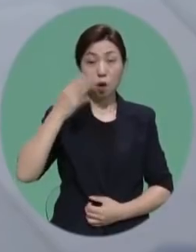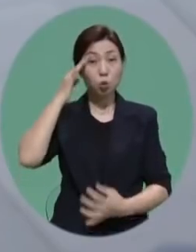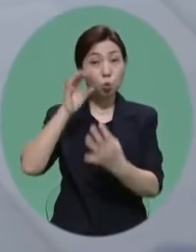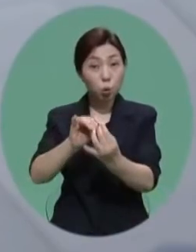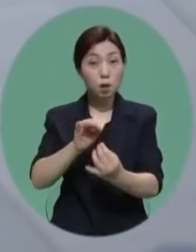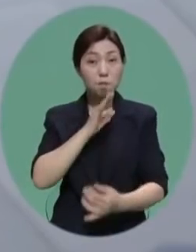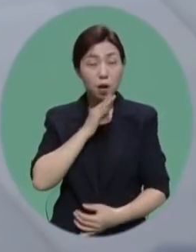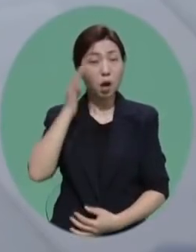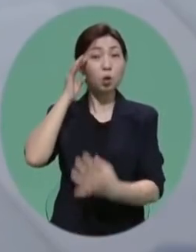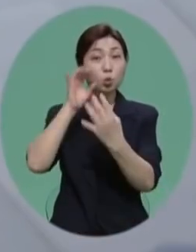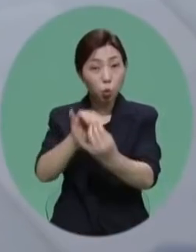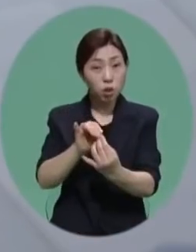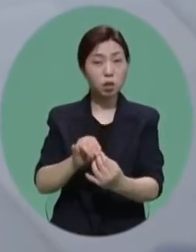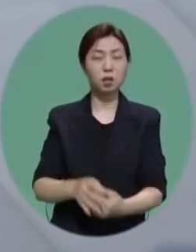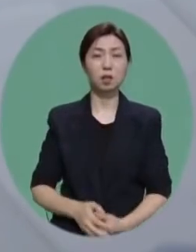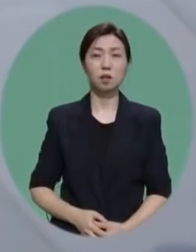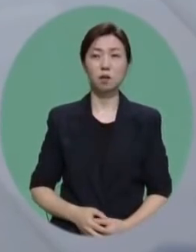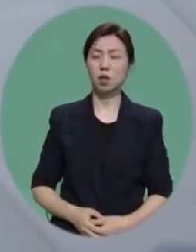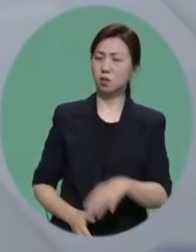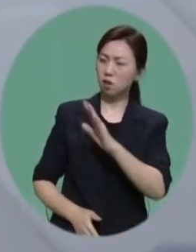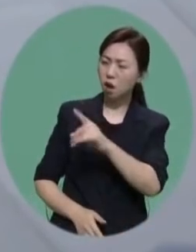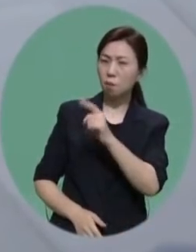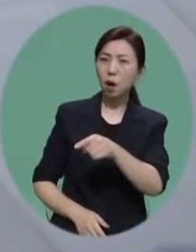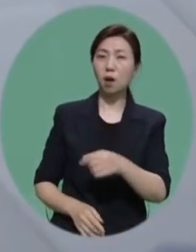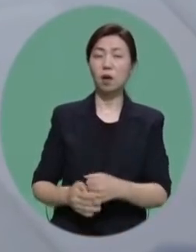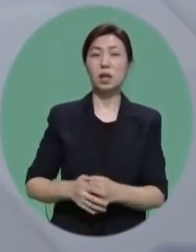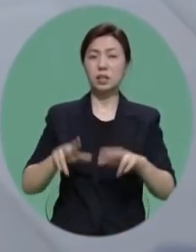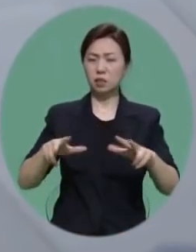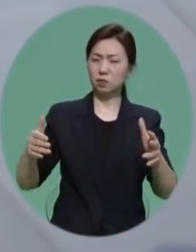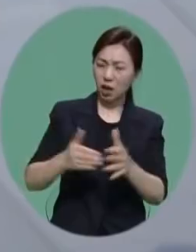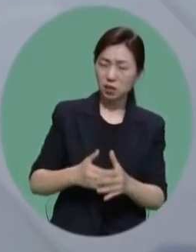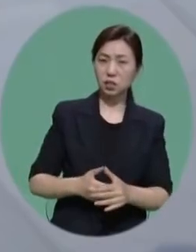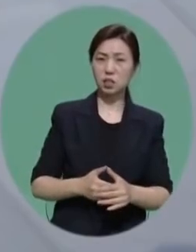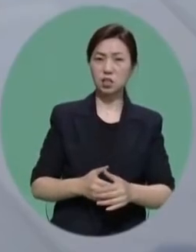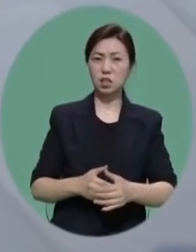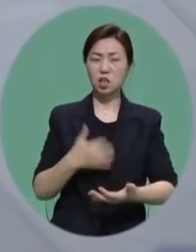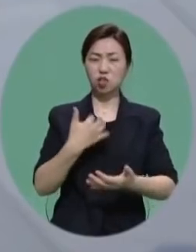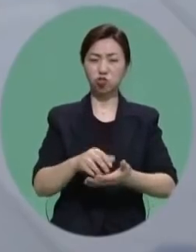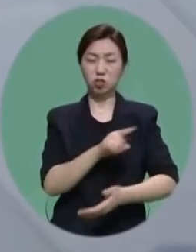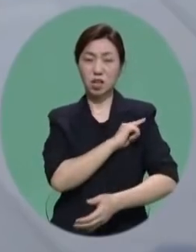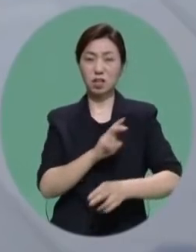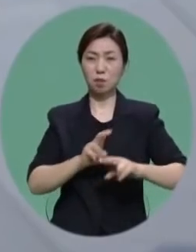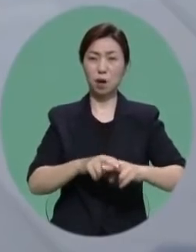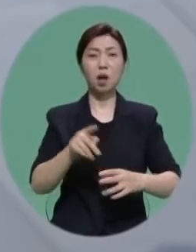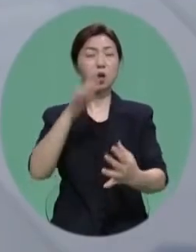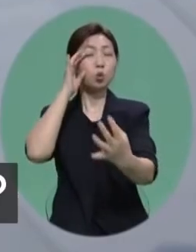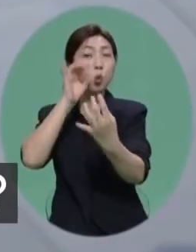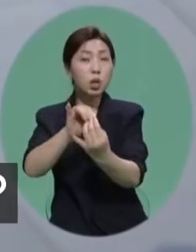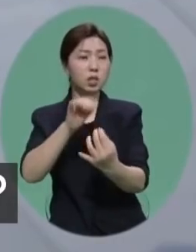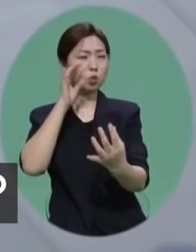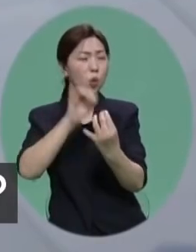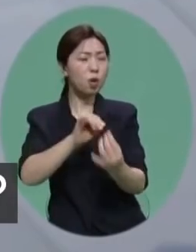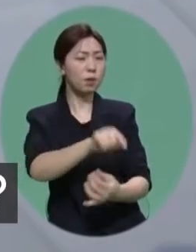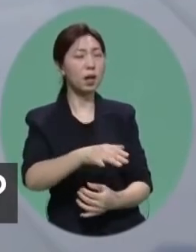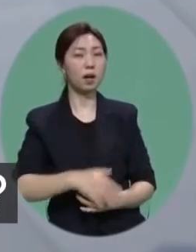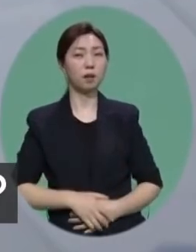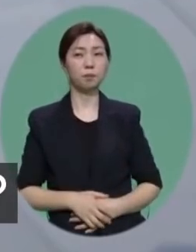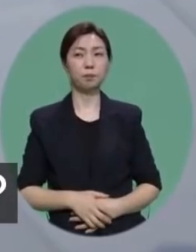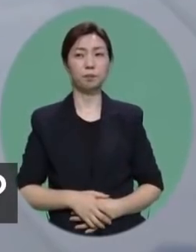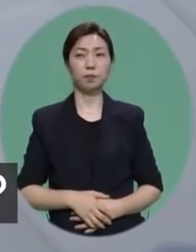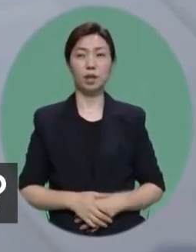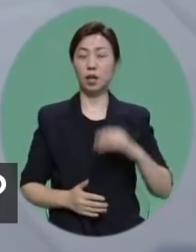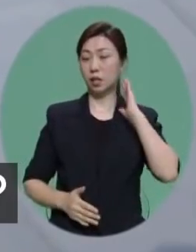보세요. 동의하십니까? 어? 지금까지 동의하십니까? 다수당으로서 수사도 다 실패하고 동의하십니까? 지금 뭐 대통령